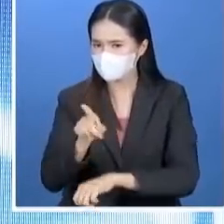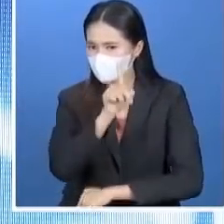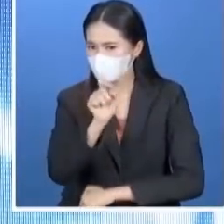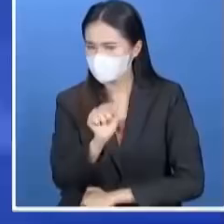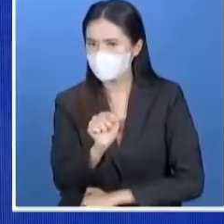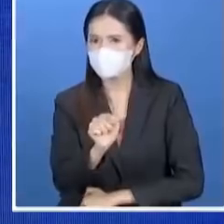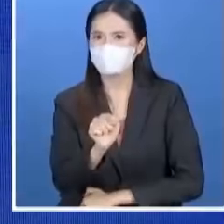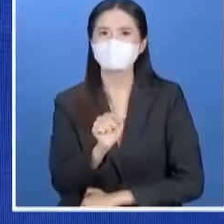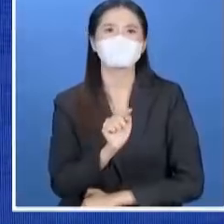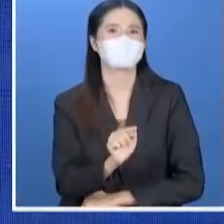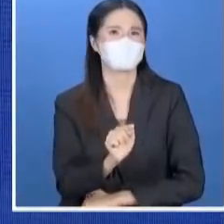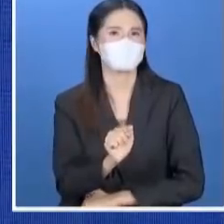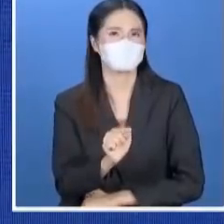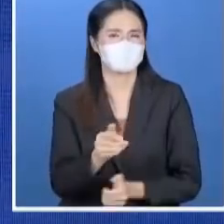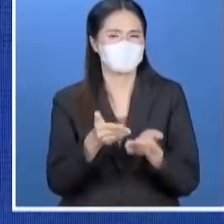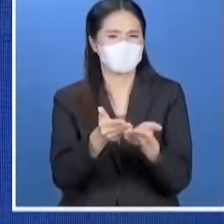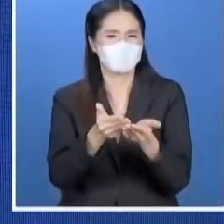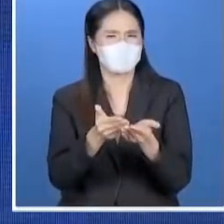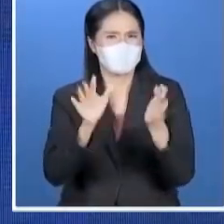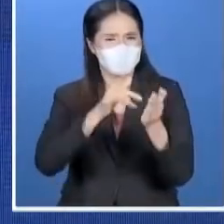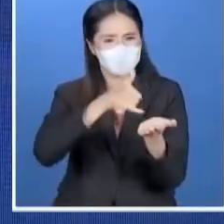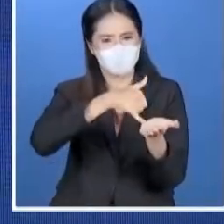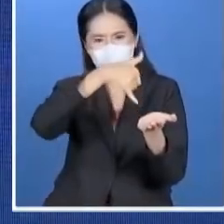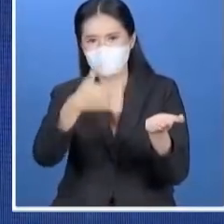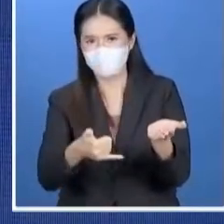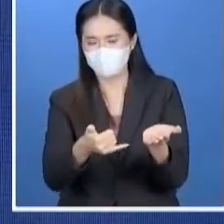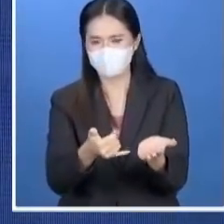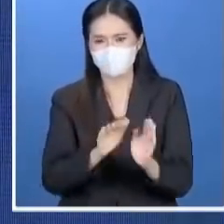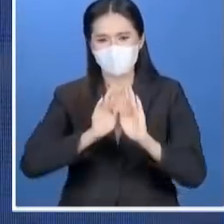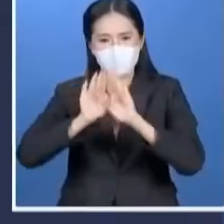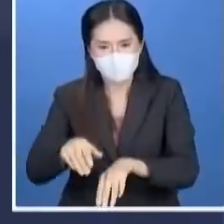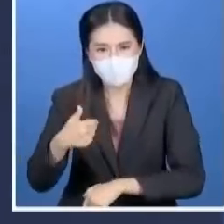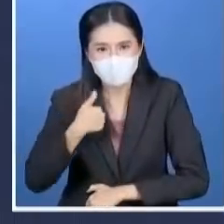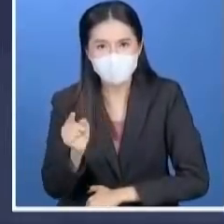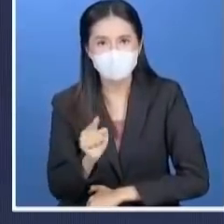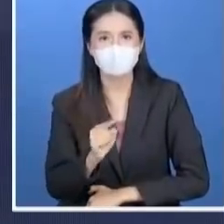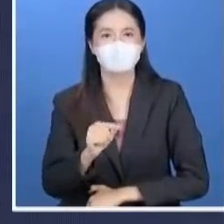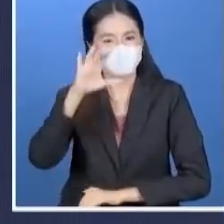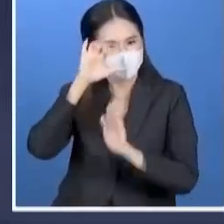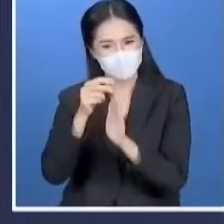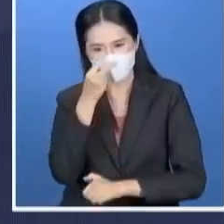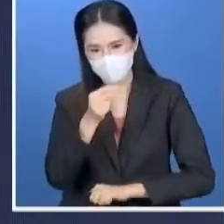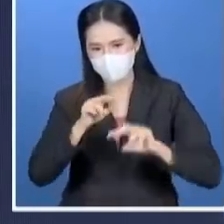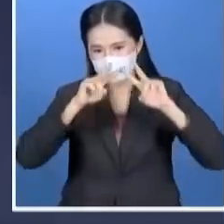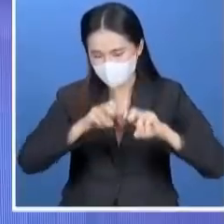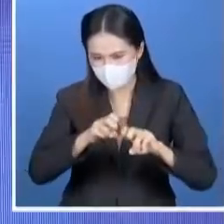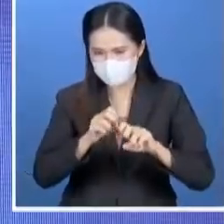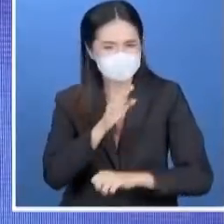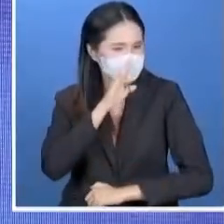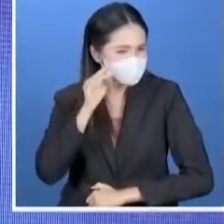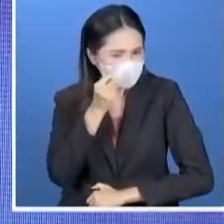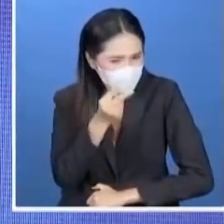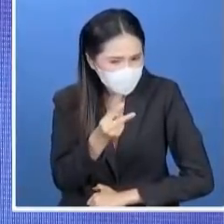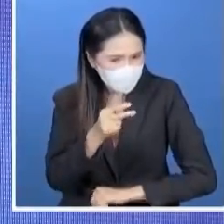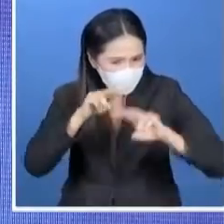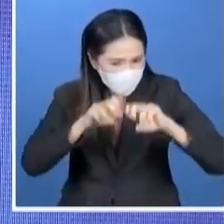กตว่าในจังหวะนี้มีลักษณะคล้ายคนกระโดดหรือถูกโยนออกจากเรือโดยมีการนำภาพดังกล่าวไปปรับแสงและสีเพื่อวิเ